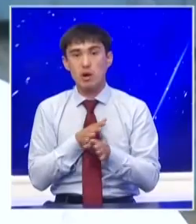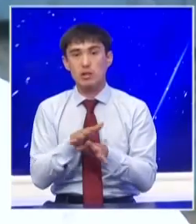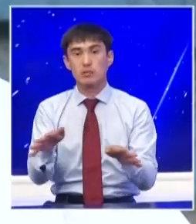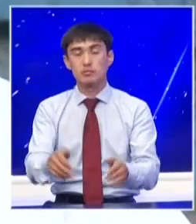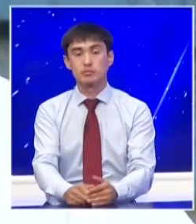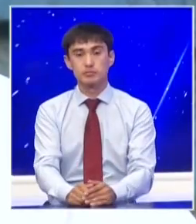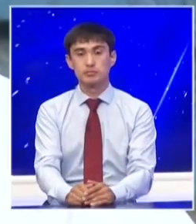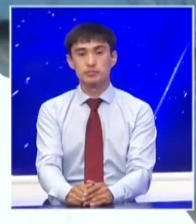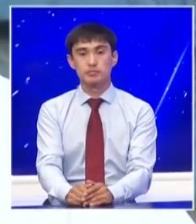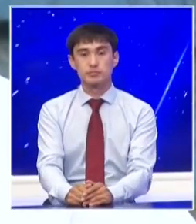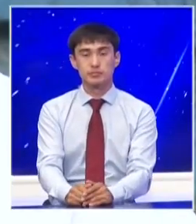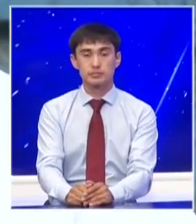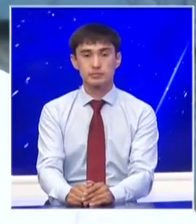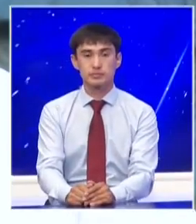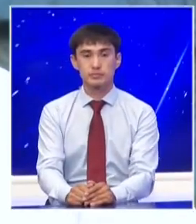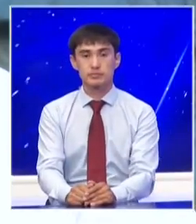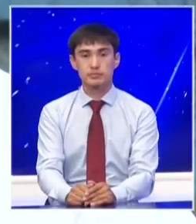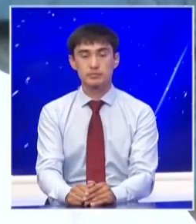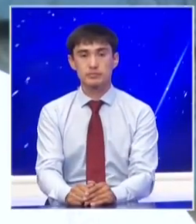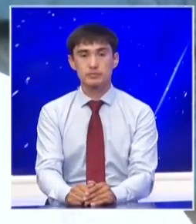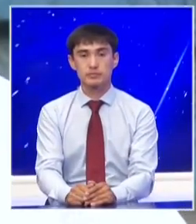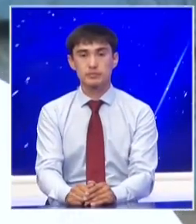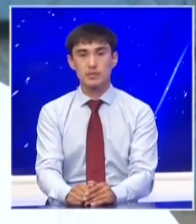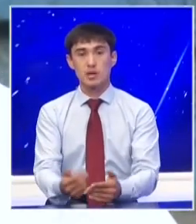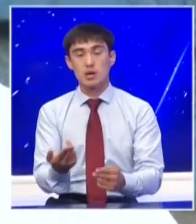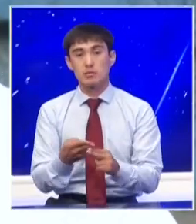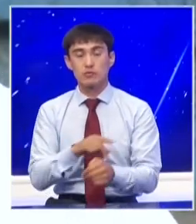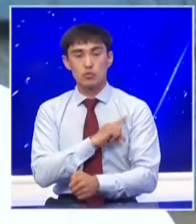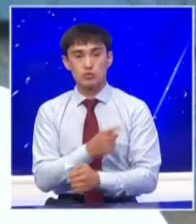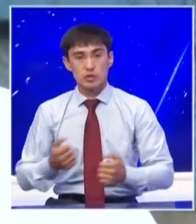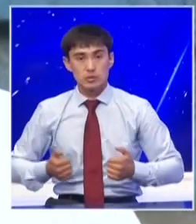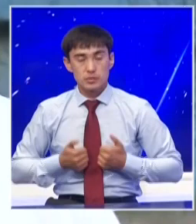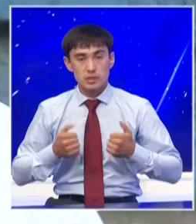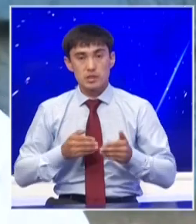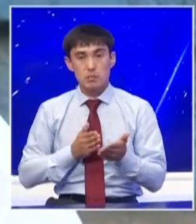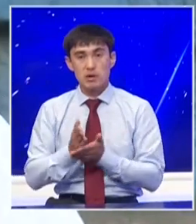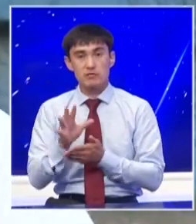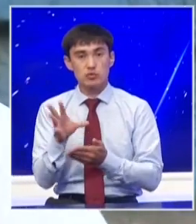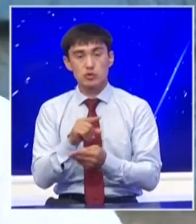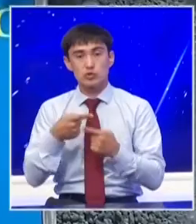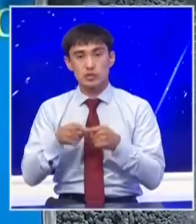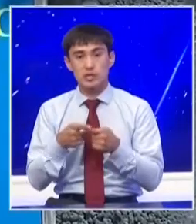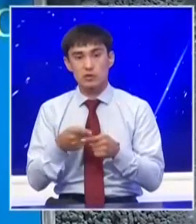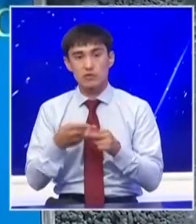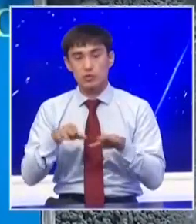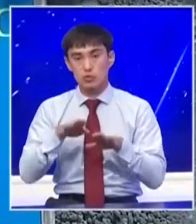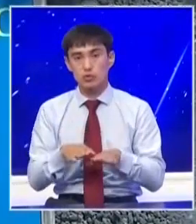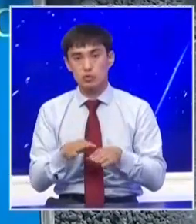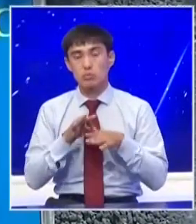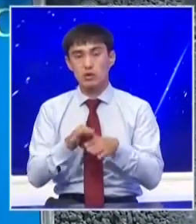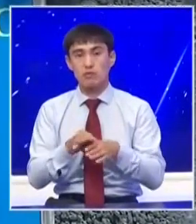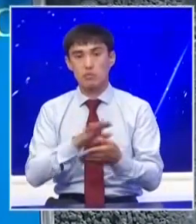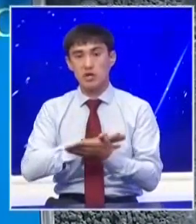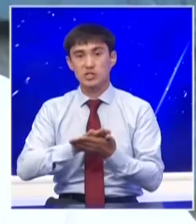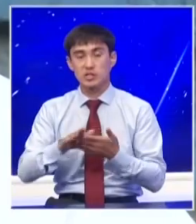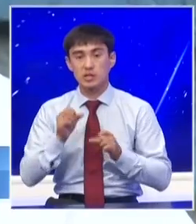должен Стар суккулем приложили все усилия и направились всю нашу технику в эту точку проводим